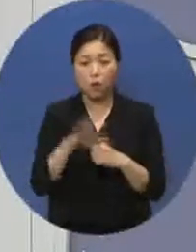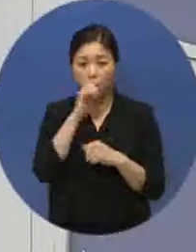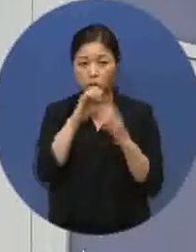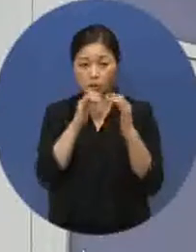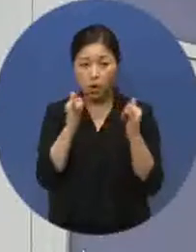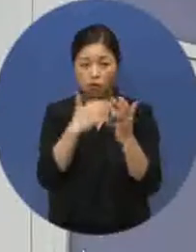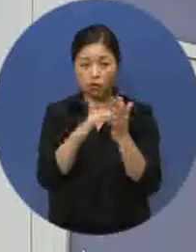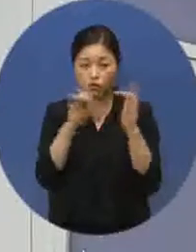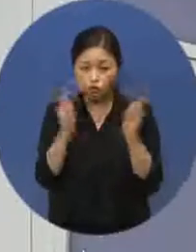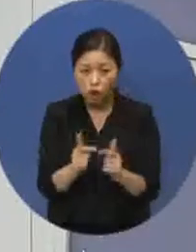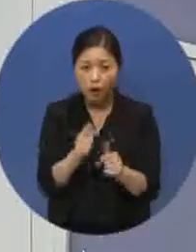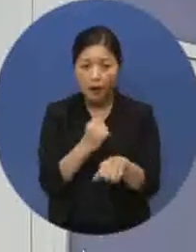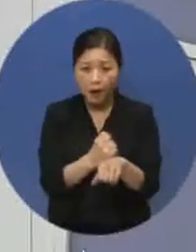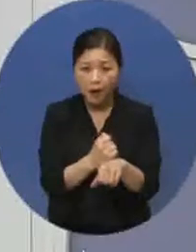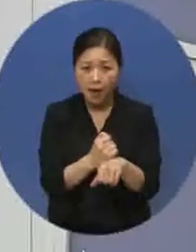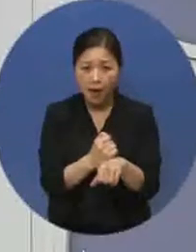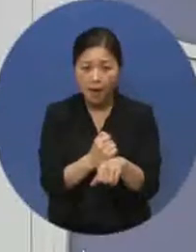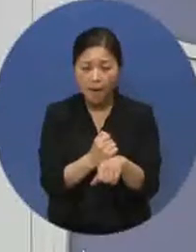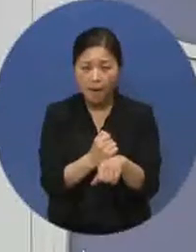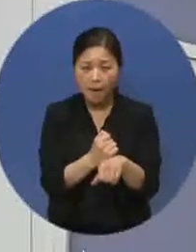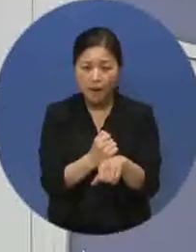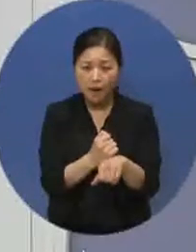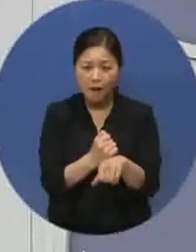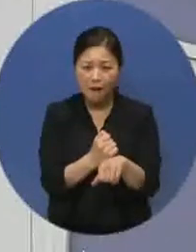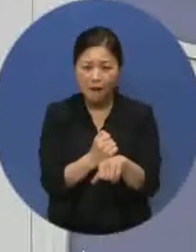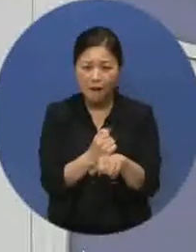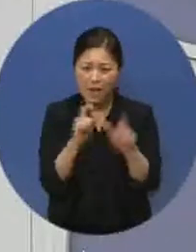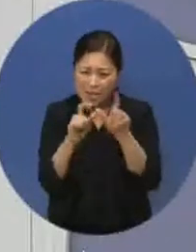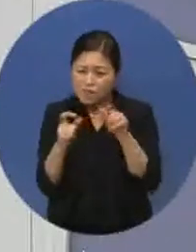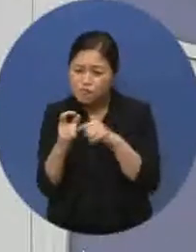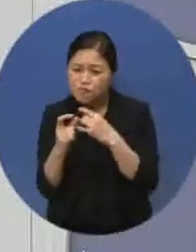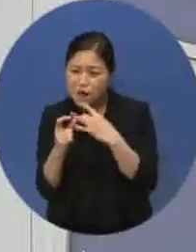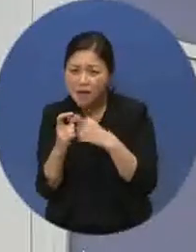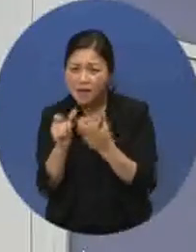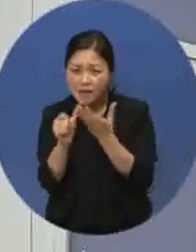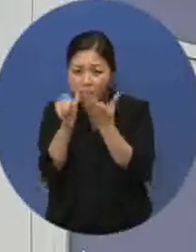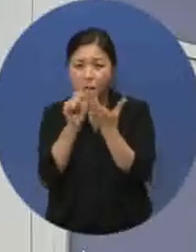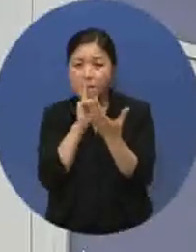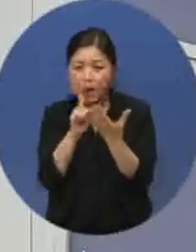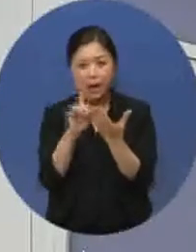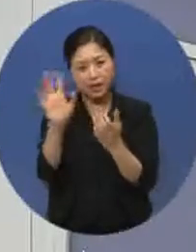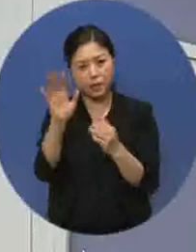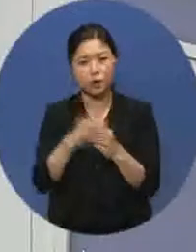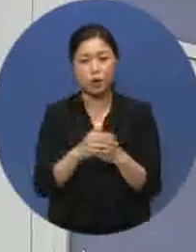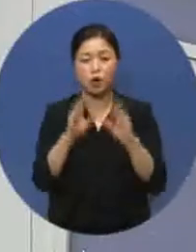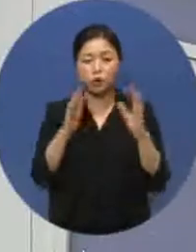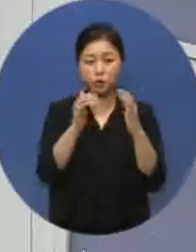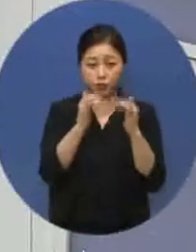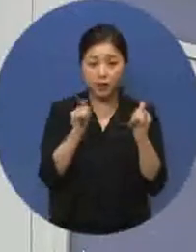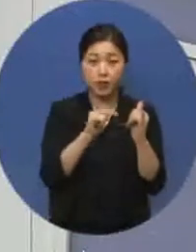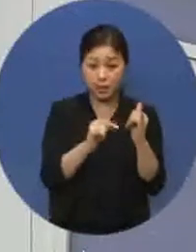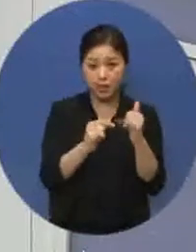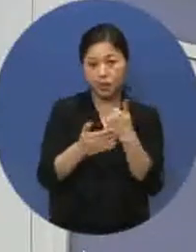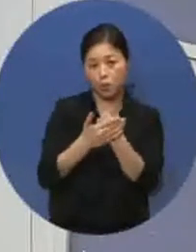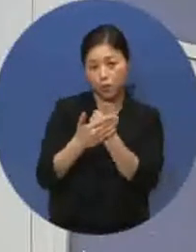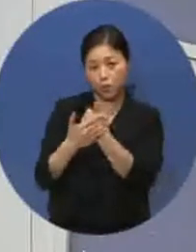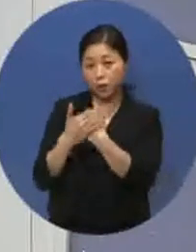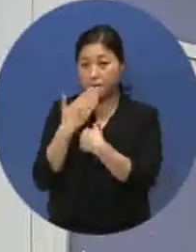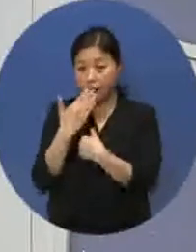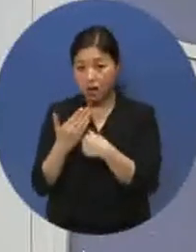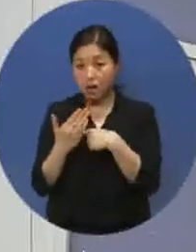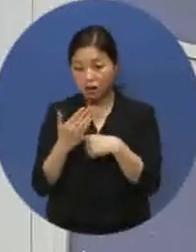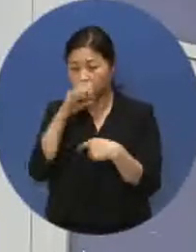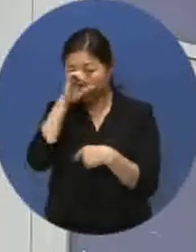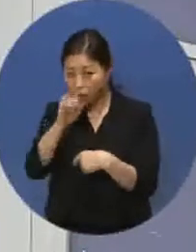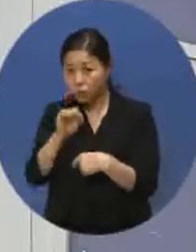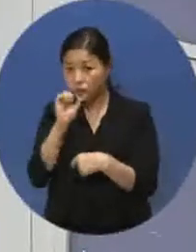숫자를 줄이거나 변호사 숫자를 뭐 소폭만 양산했다는 취지가 아니라 국민들이 도움을 받을 수 있는